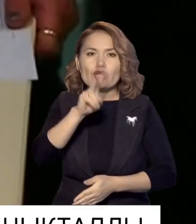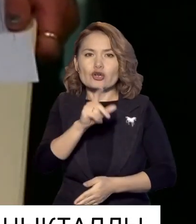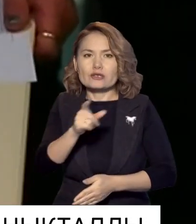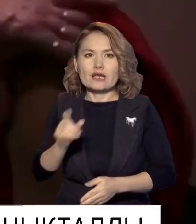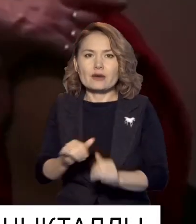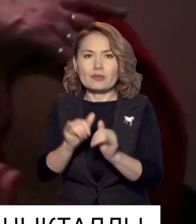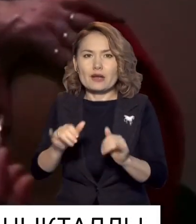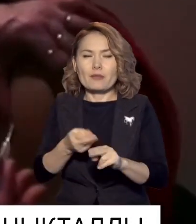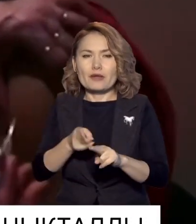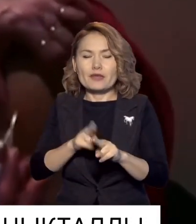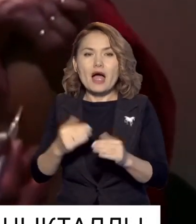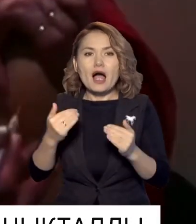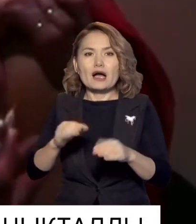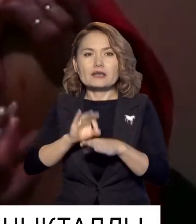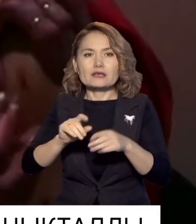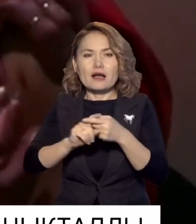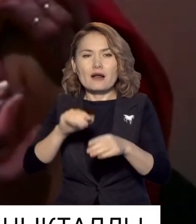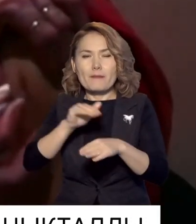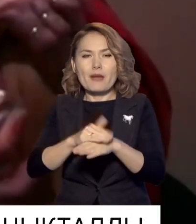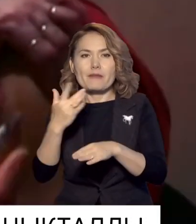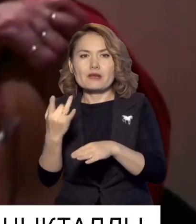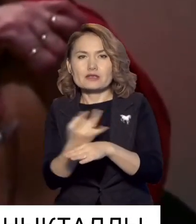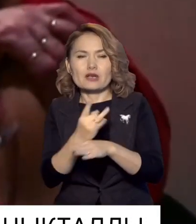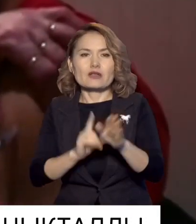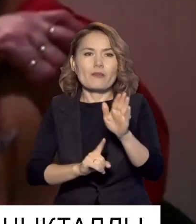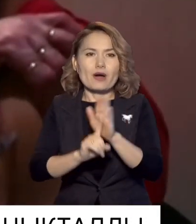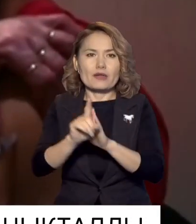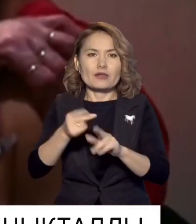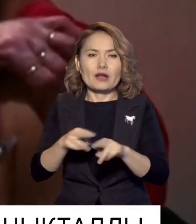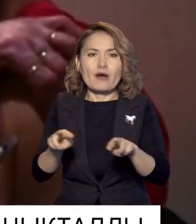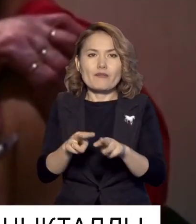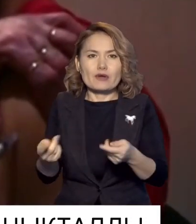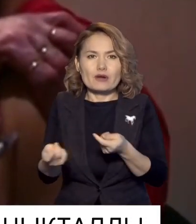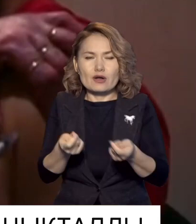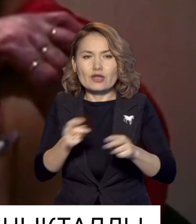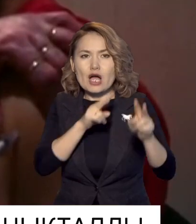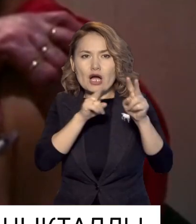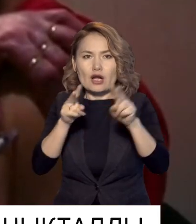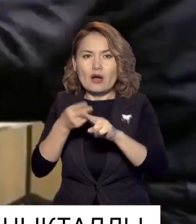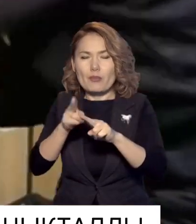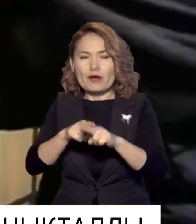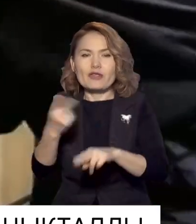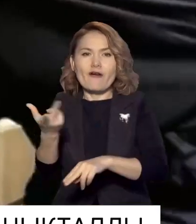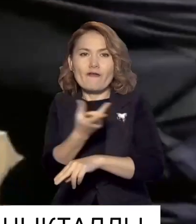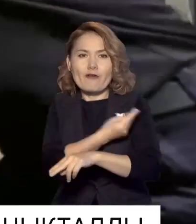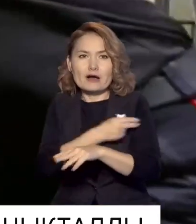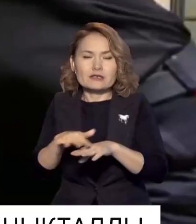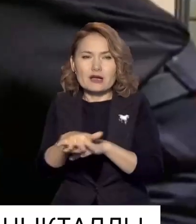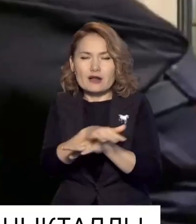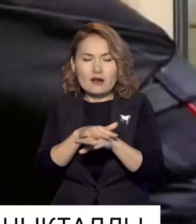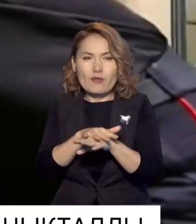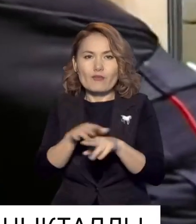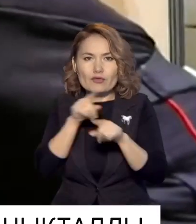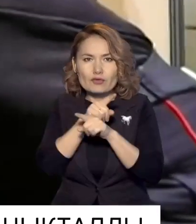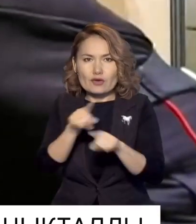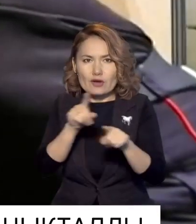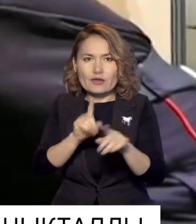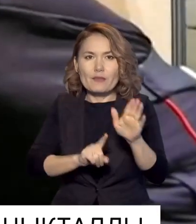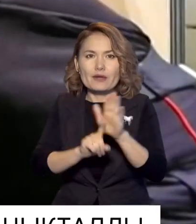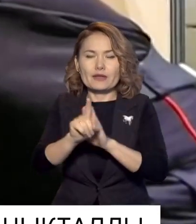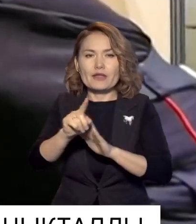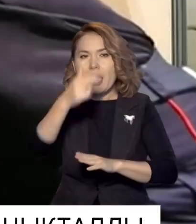3200-ден асқан. Елде қазір ковидтің 5-ші толқыны жүріп жатыр. Билік жағдайды бақылауға алу үшін вакцина салу науқанын жеделдетуді қолға